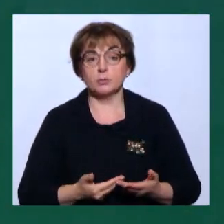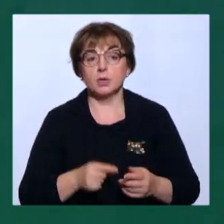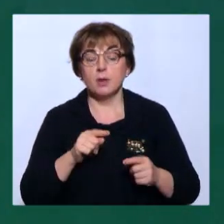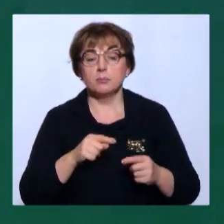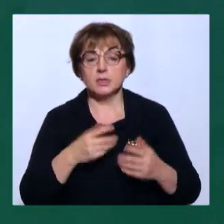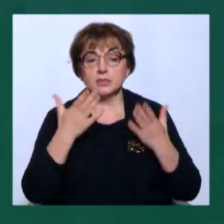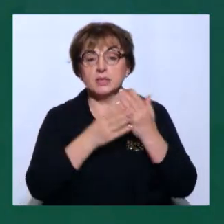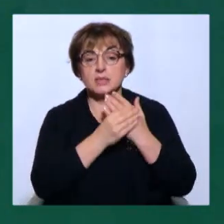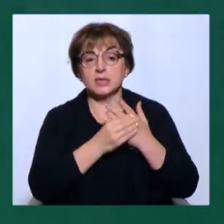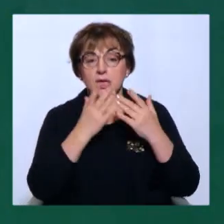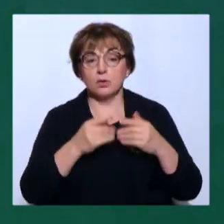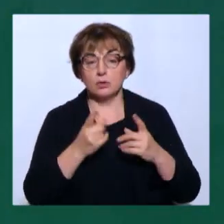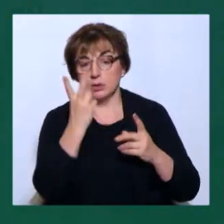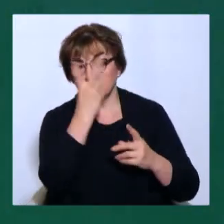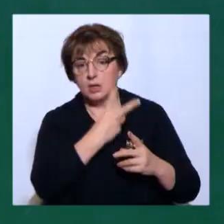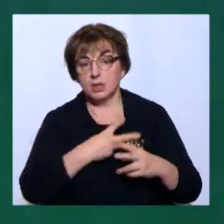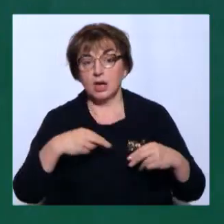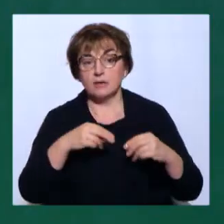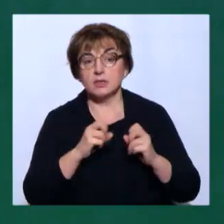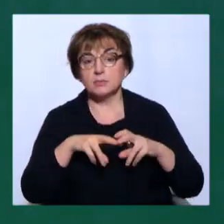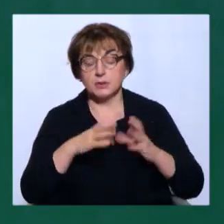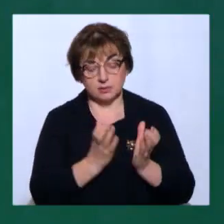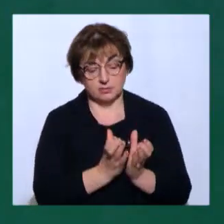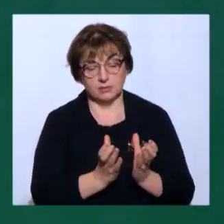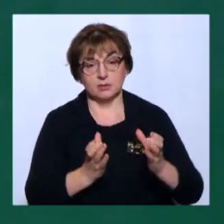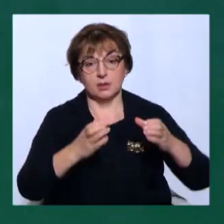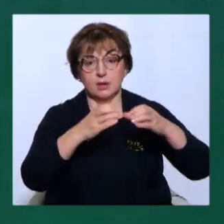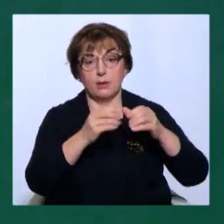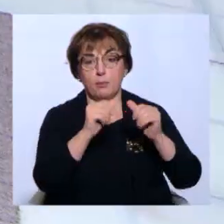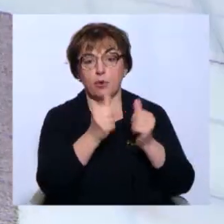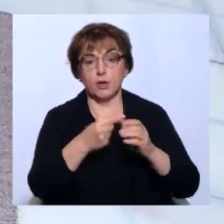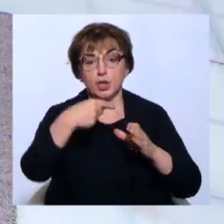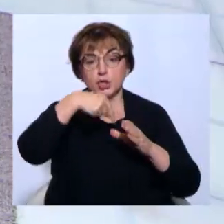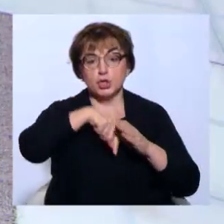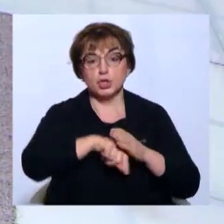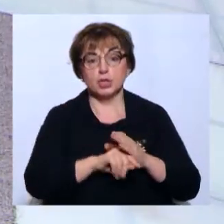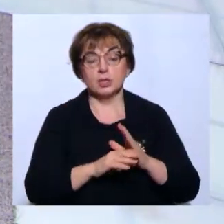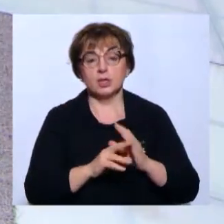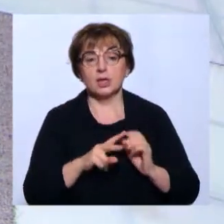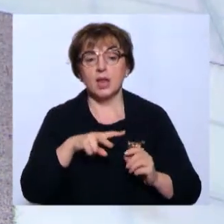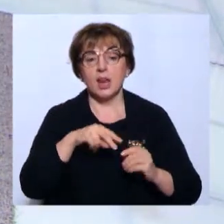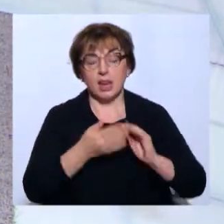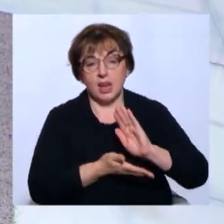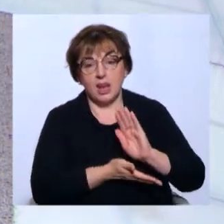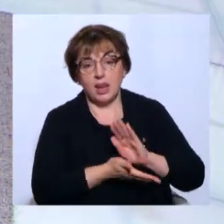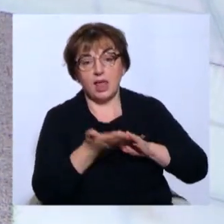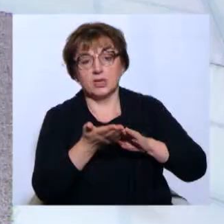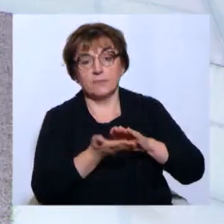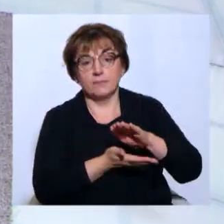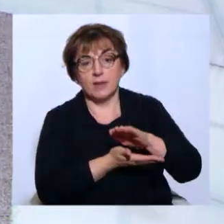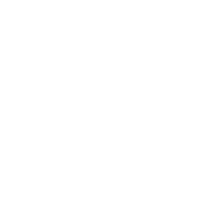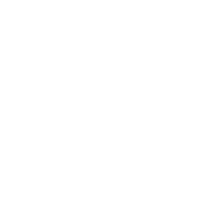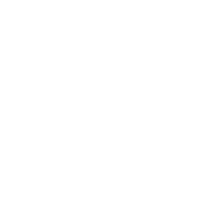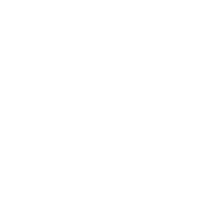მისი სხეული გავს ტომსიკს და შედგება ლანჩისაგან, აი თქვენ